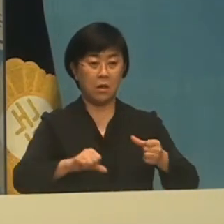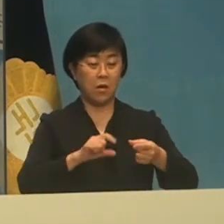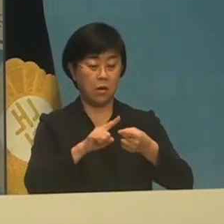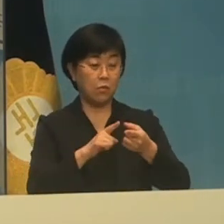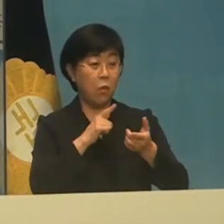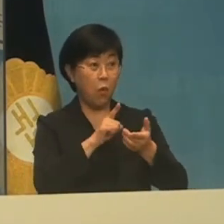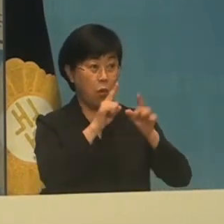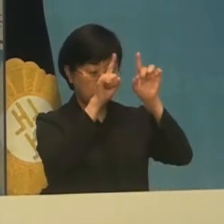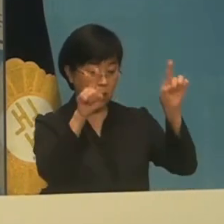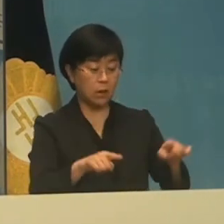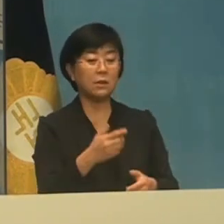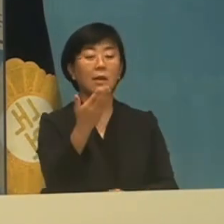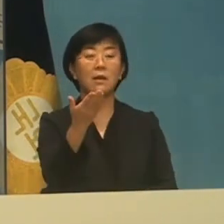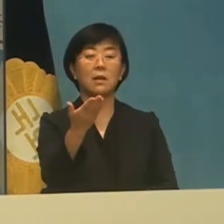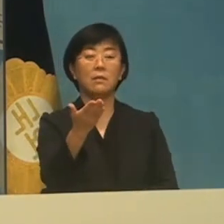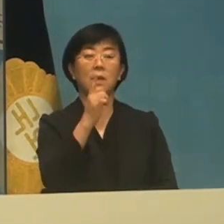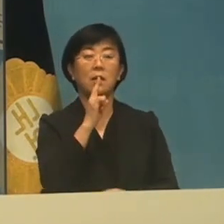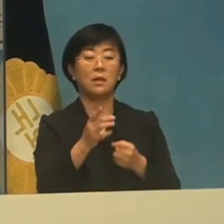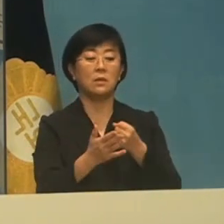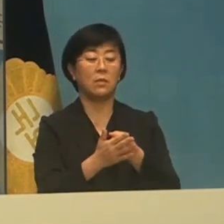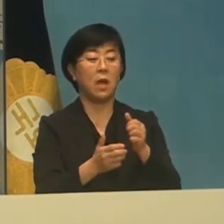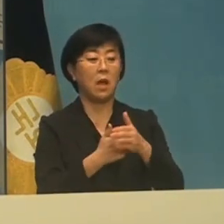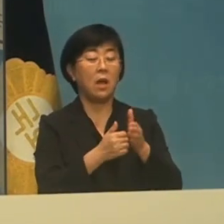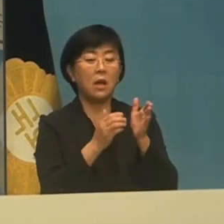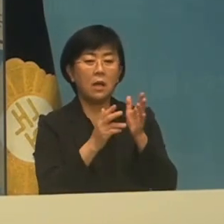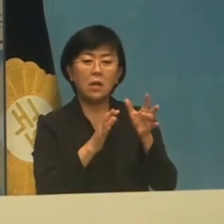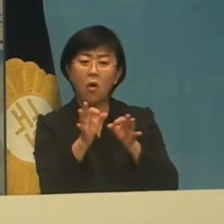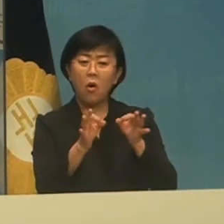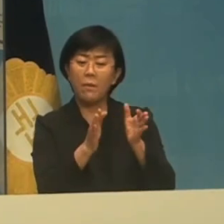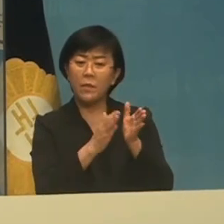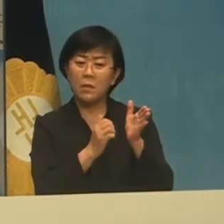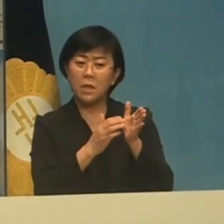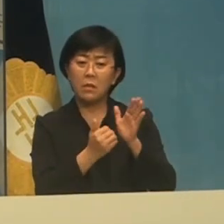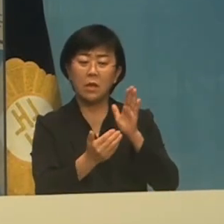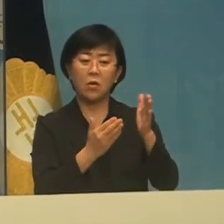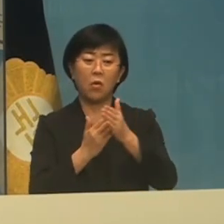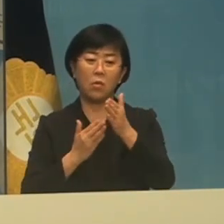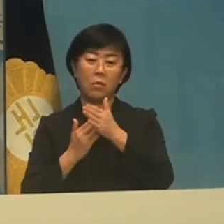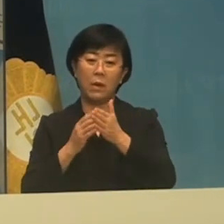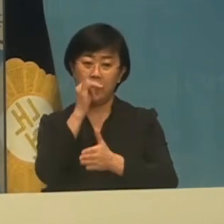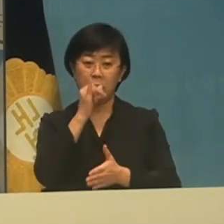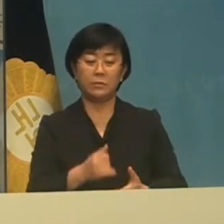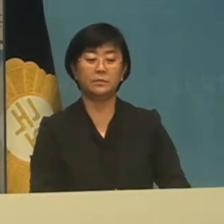보고서를 요구했지만 영업비밀이라며 매번 거부당했습니다.